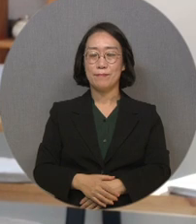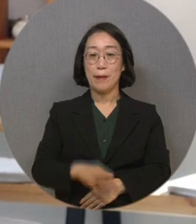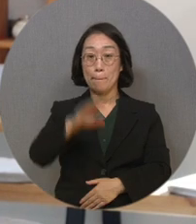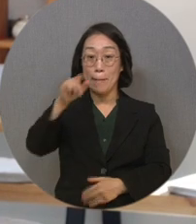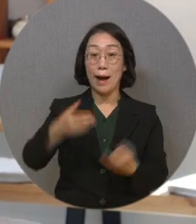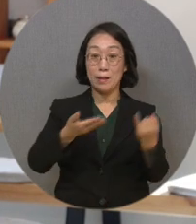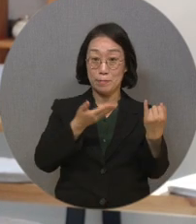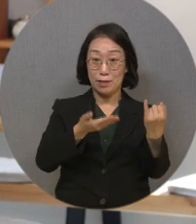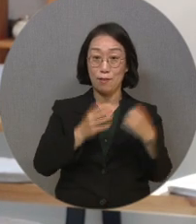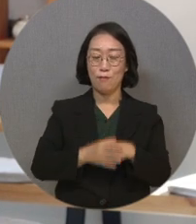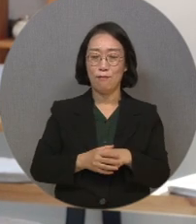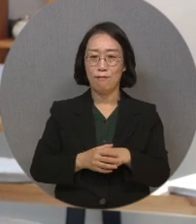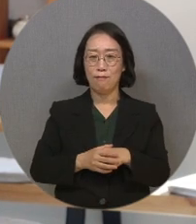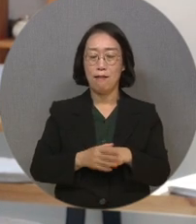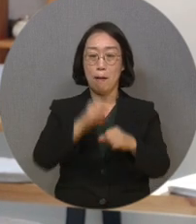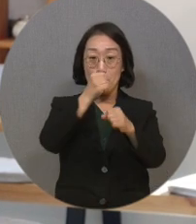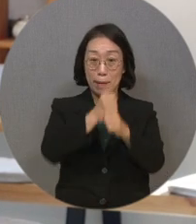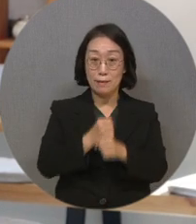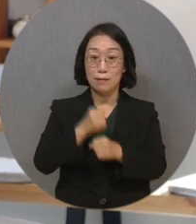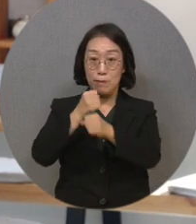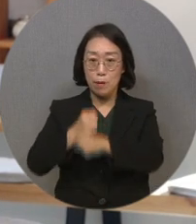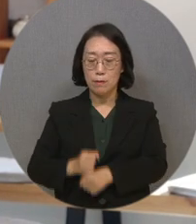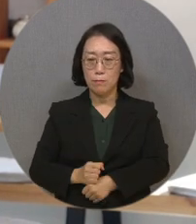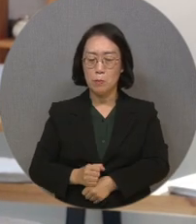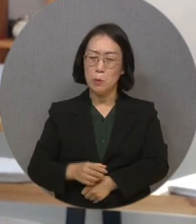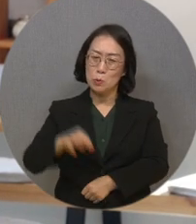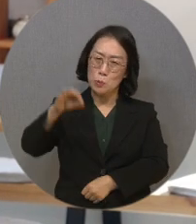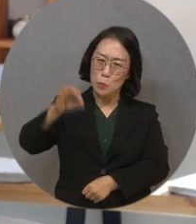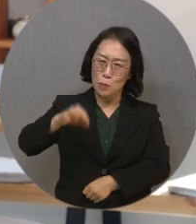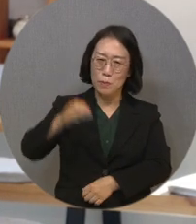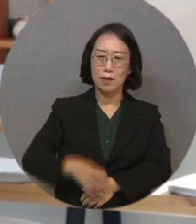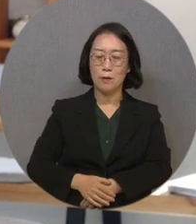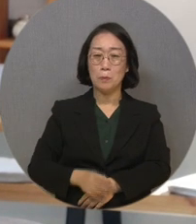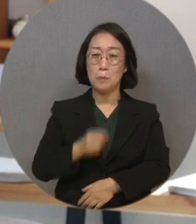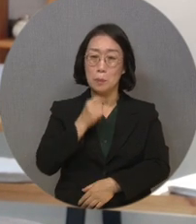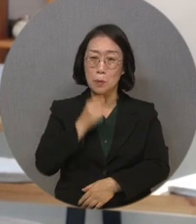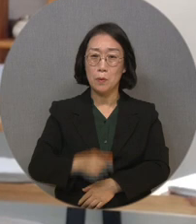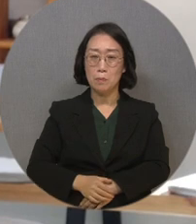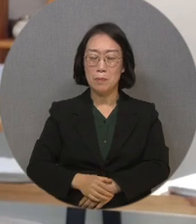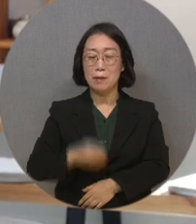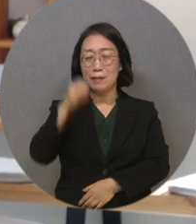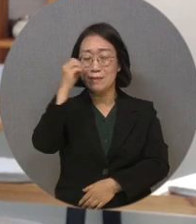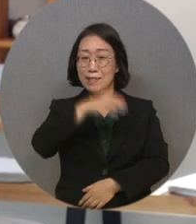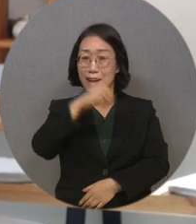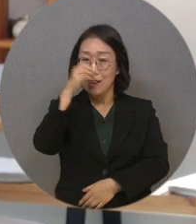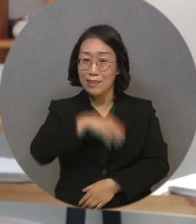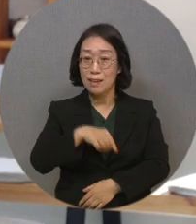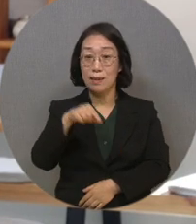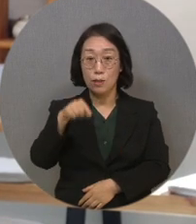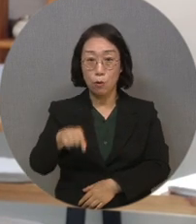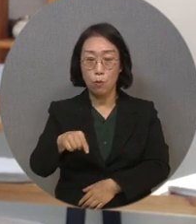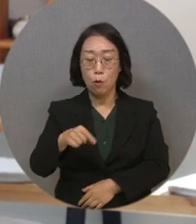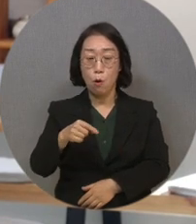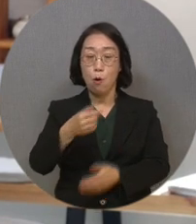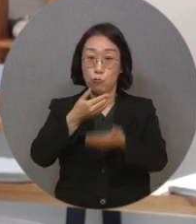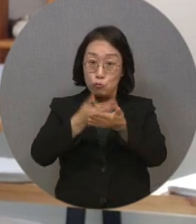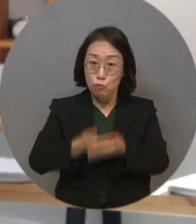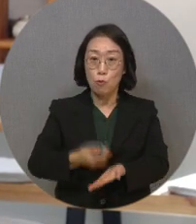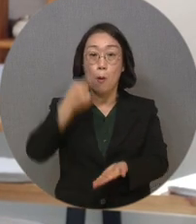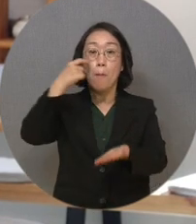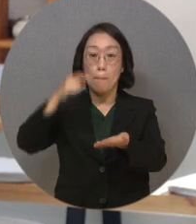박미경 작가는 작품을 통해 흔히 보는 소소한 것, 우리가 당연시 받아들인 것들의 가치를